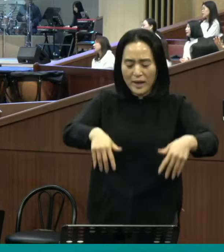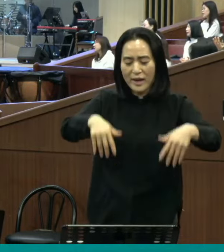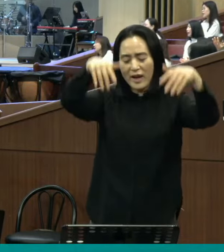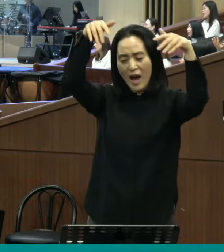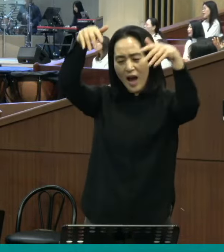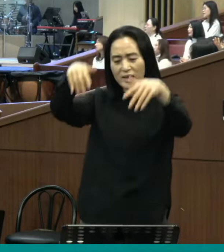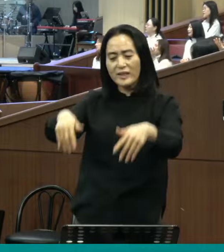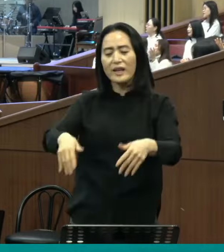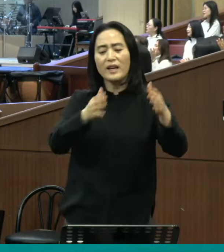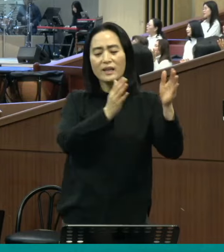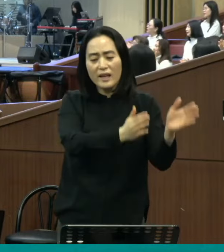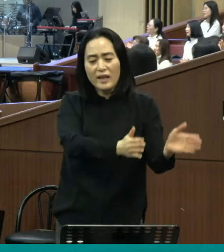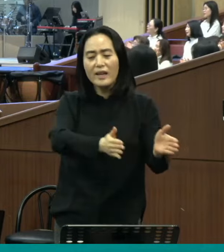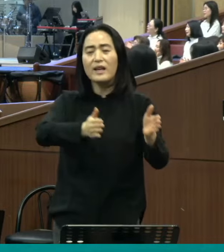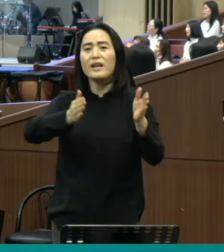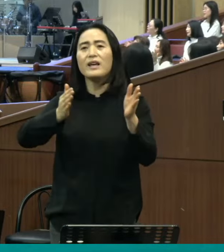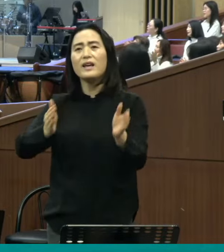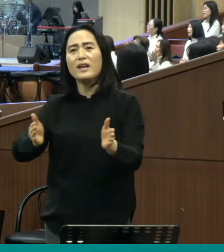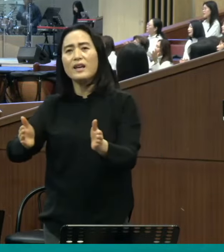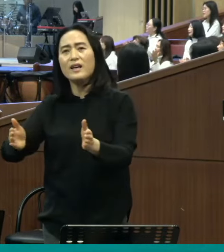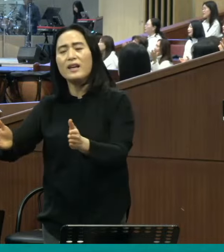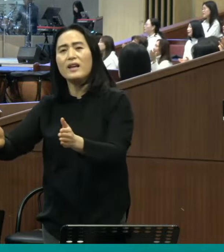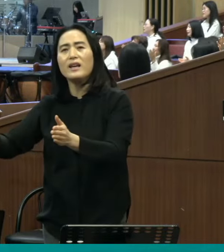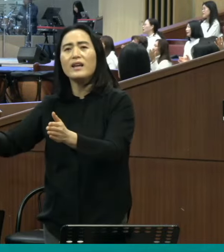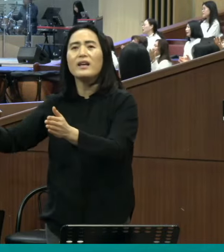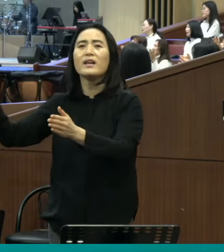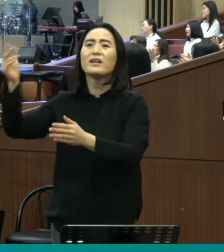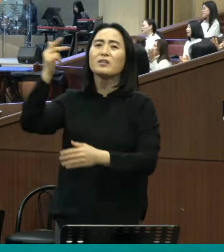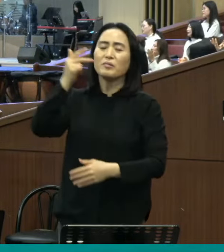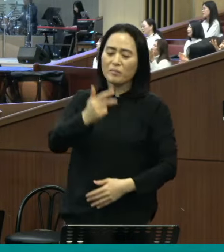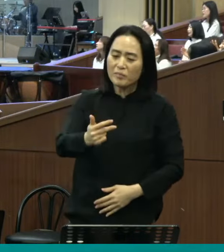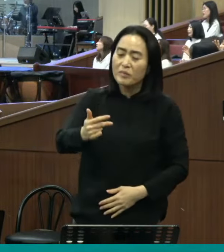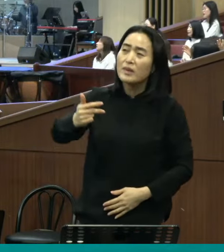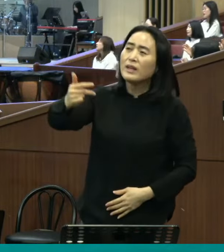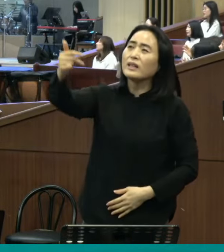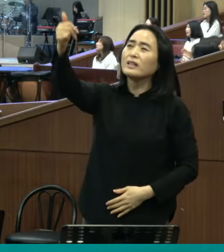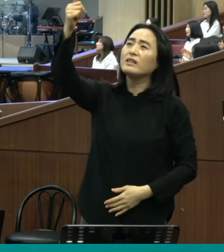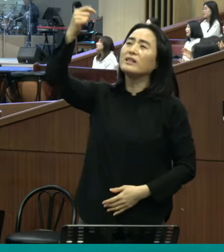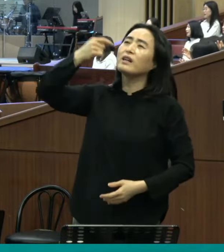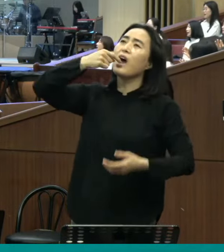우리 한 번 더 믿음으로 고백할까요? 그가 구름으로